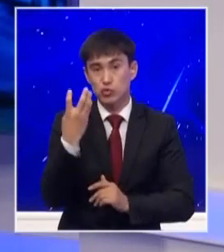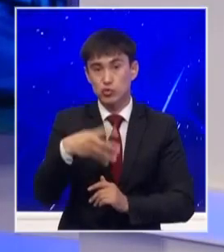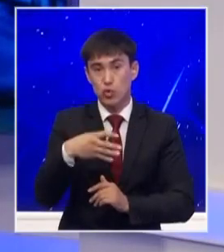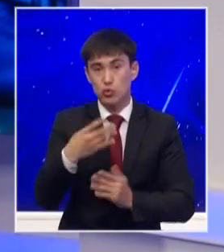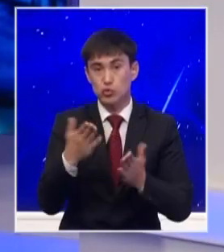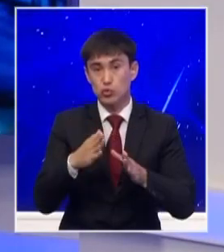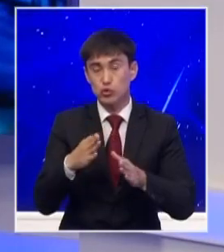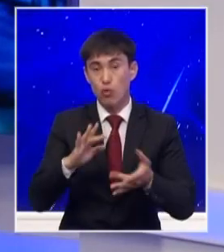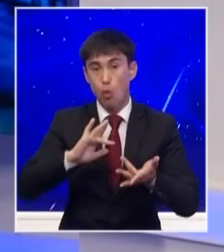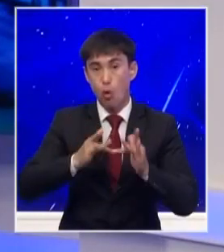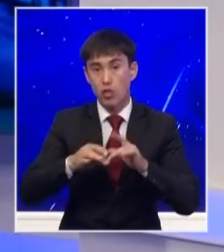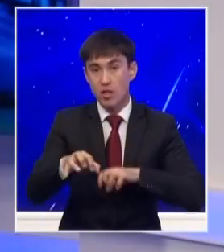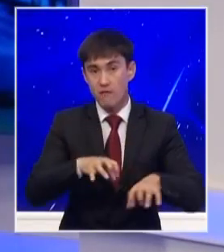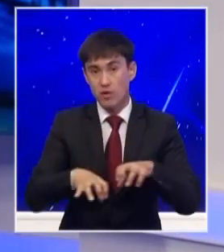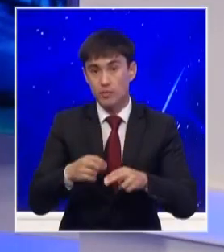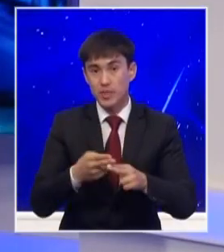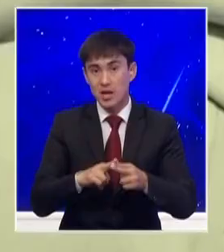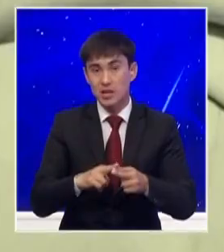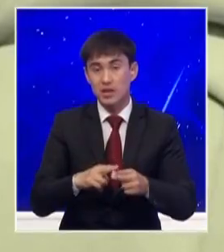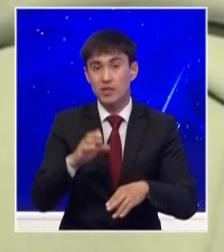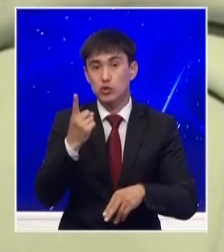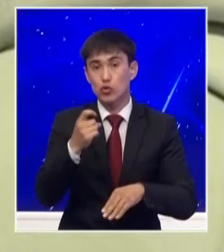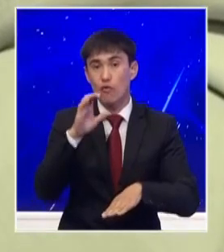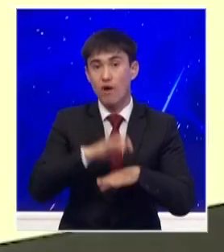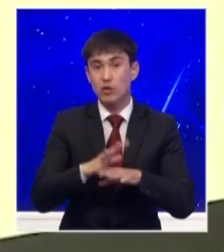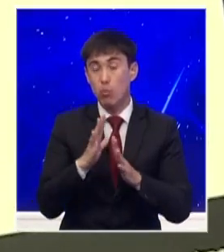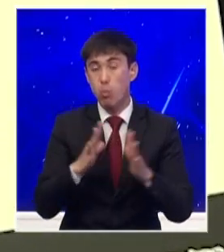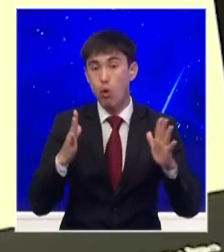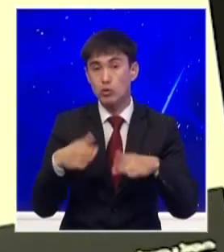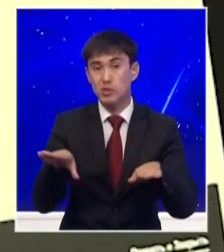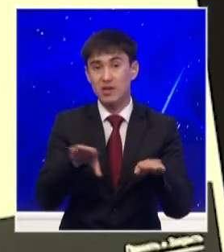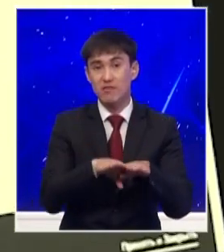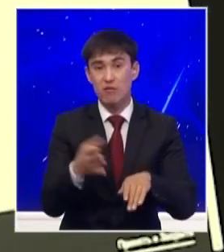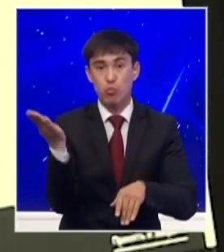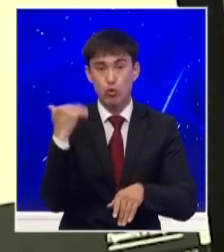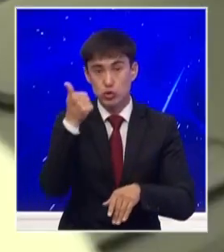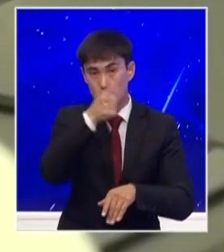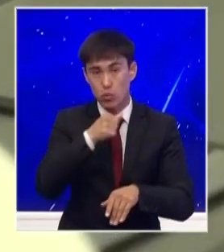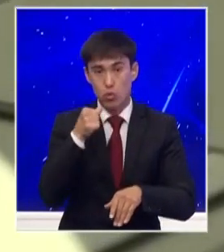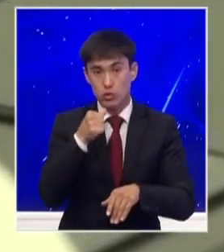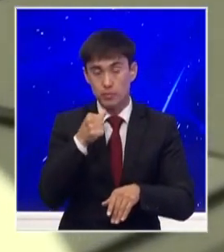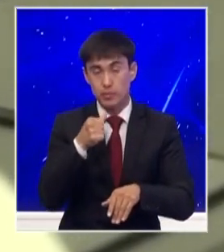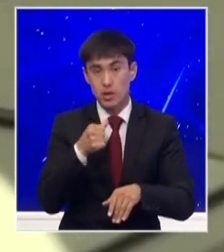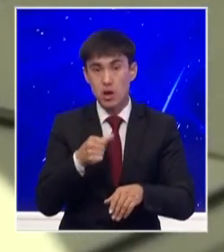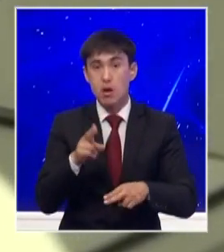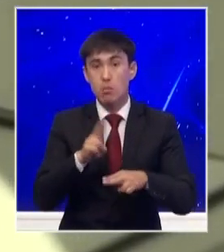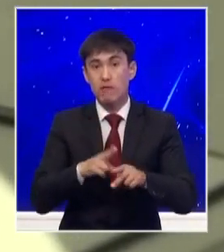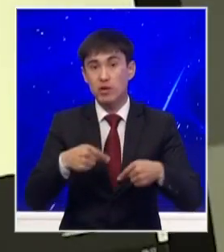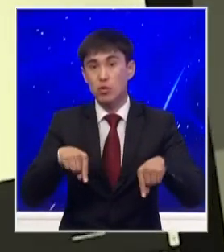240 случаев онлайн-аферы. Это на 100 фактов больше по сравнению с аналогичным периодом прошлого